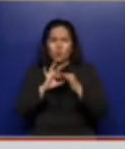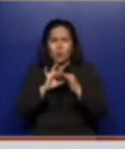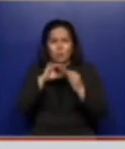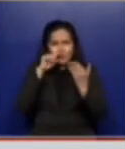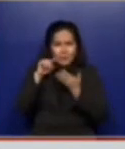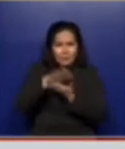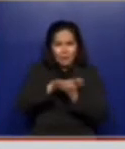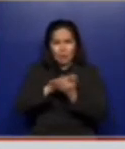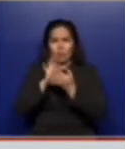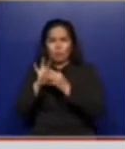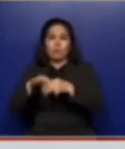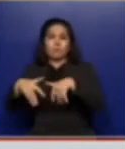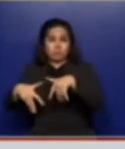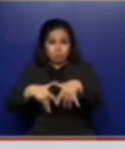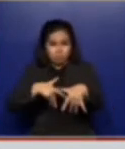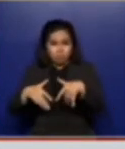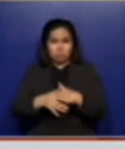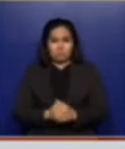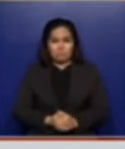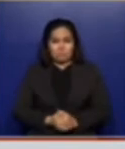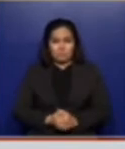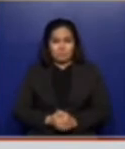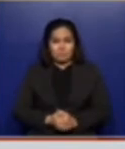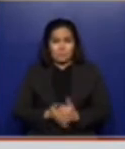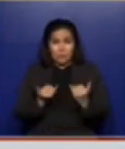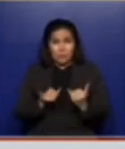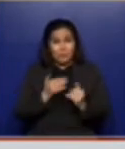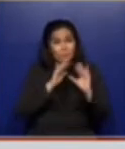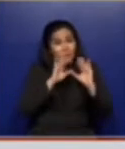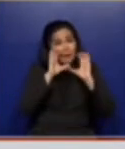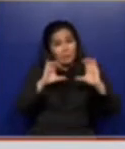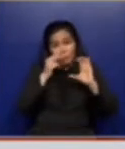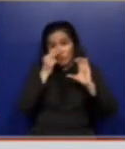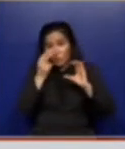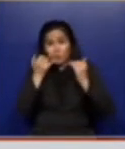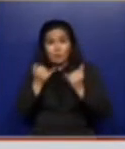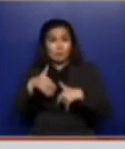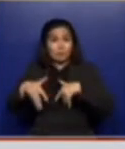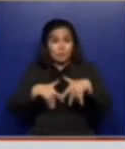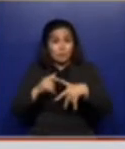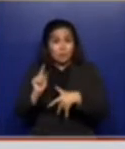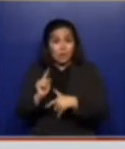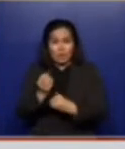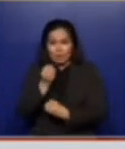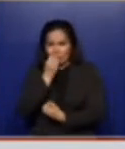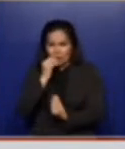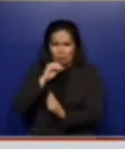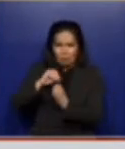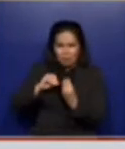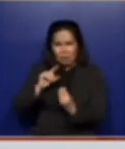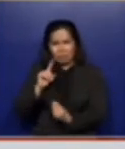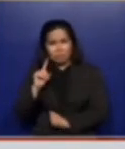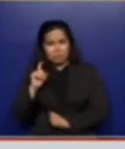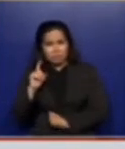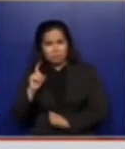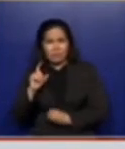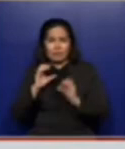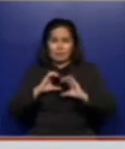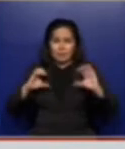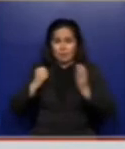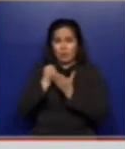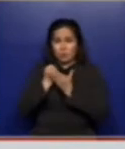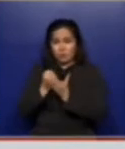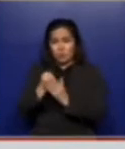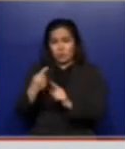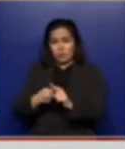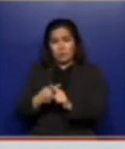ชนท่านดูสิครับว่าประชาชนหลายคนตอนนี้อดแล้วครับรัฐบาลเยียวยามา3